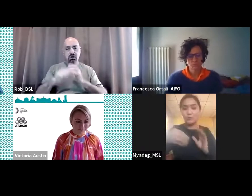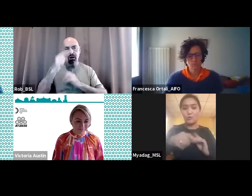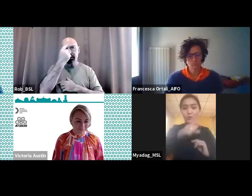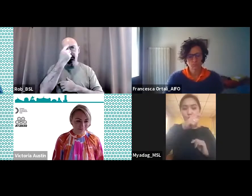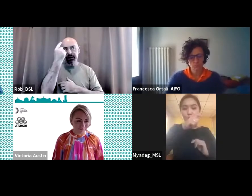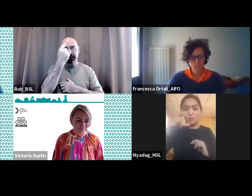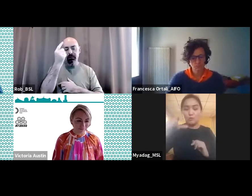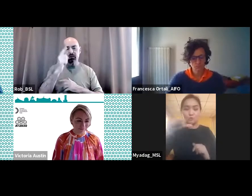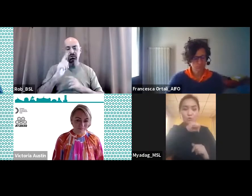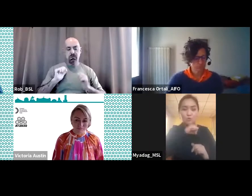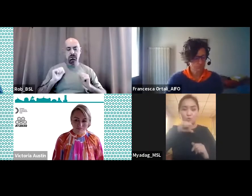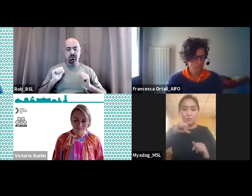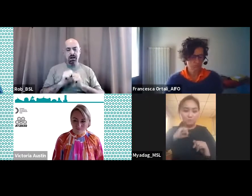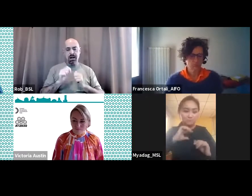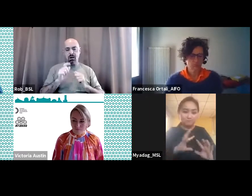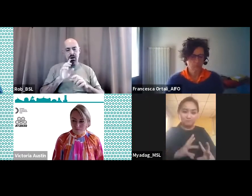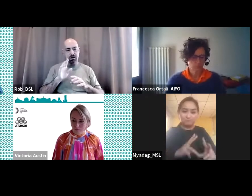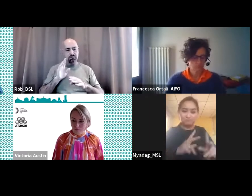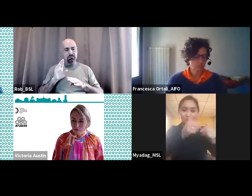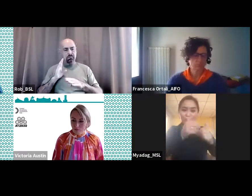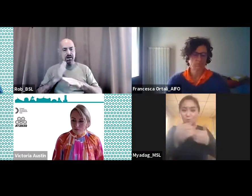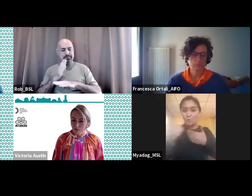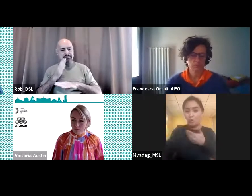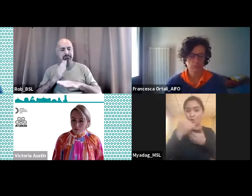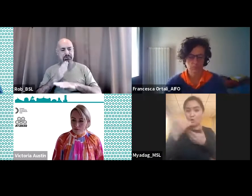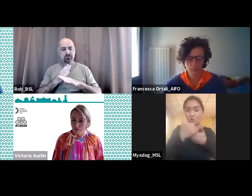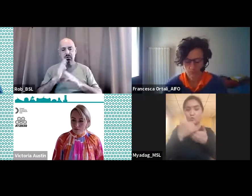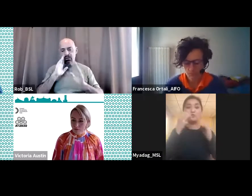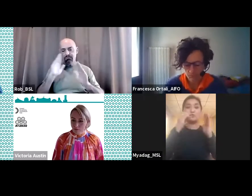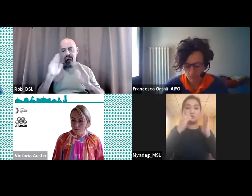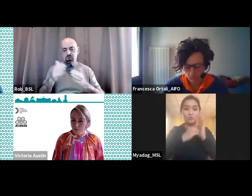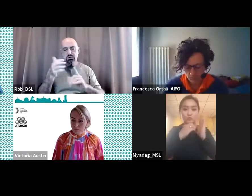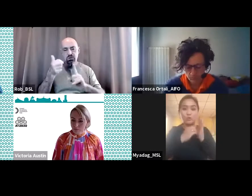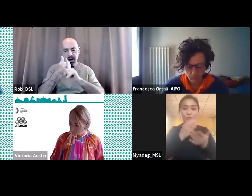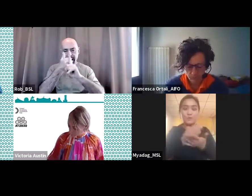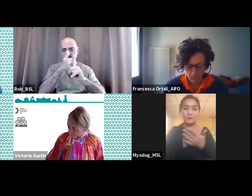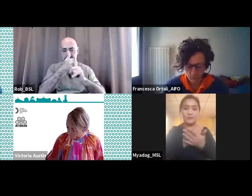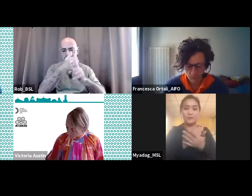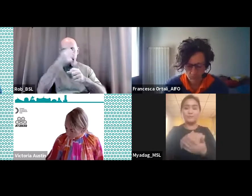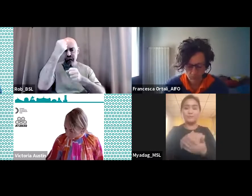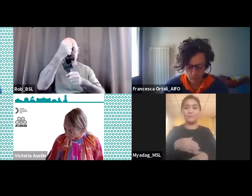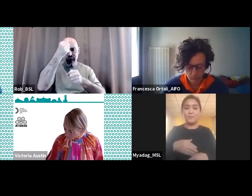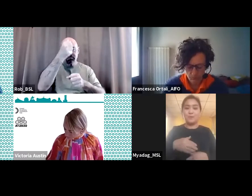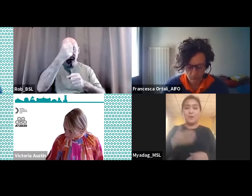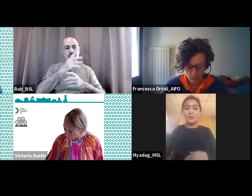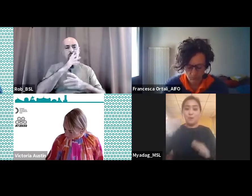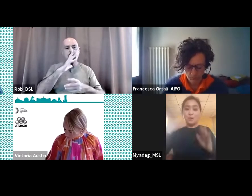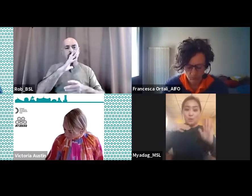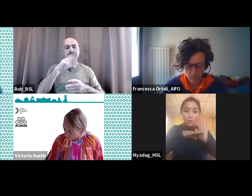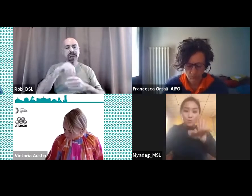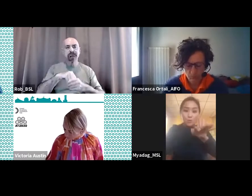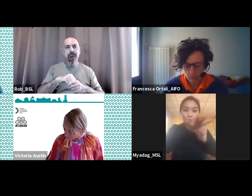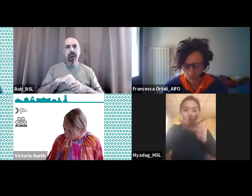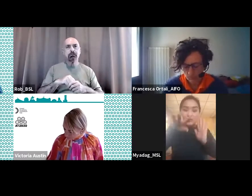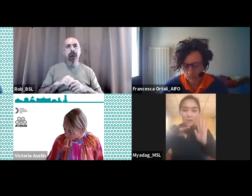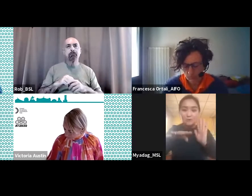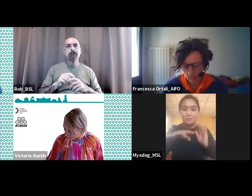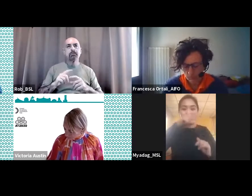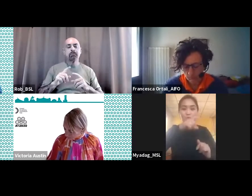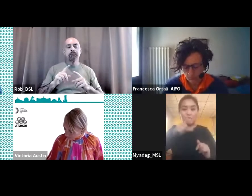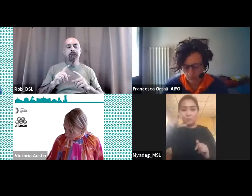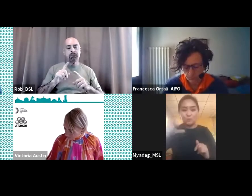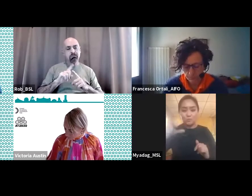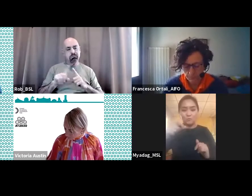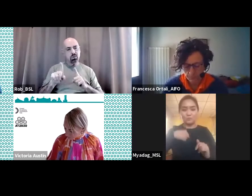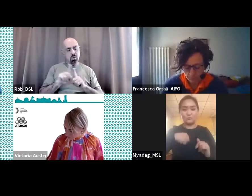гэж ирсэн. За орчны хүртээмж бол үнэхээр бүх асуудал хөгжүүлэлт хүмүүсийн нийгмийн оролцоо суур байна. Тиймээс